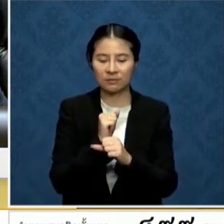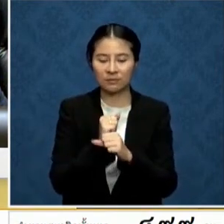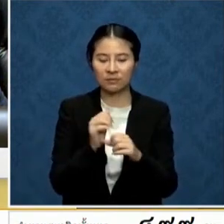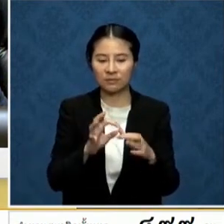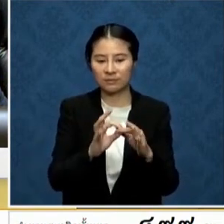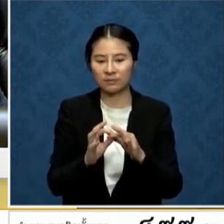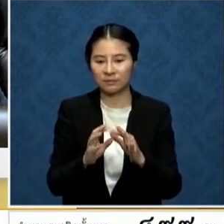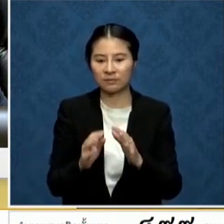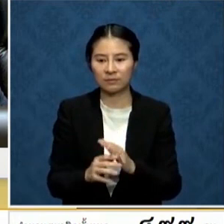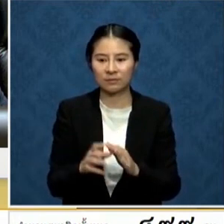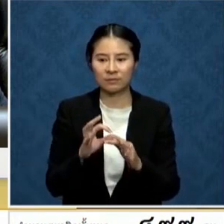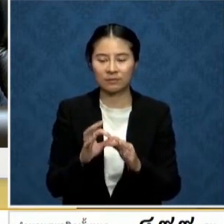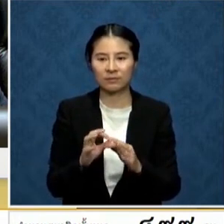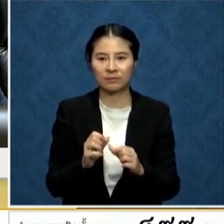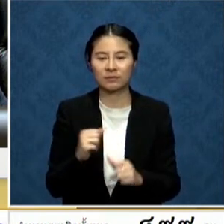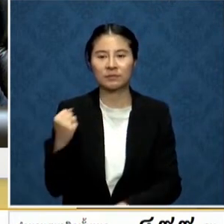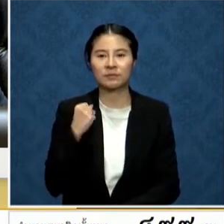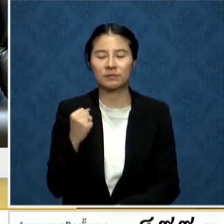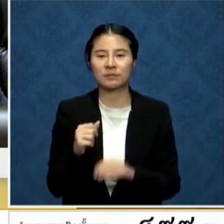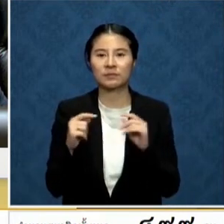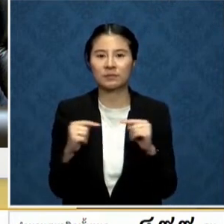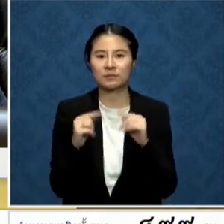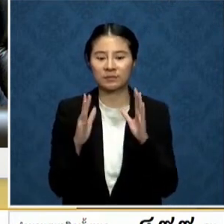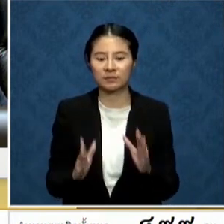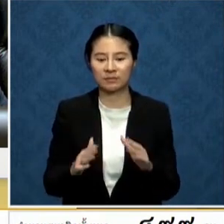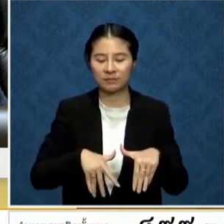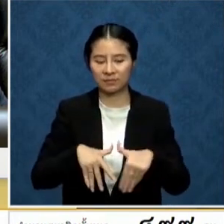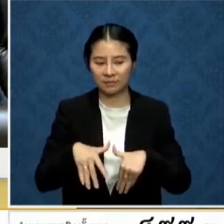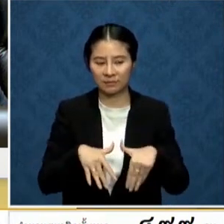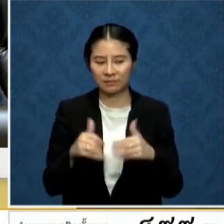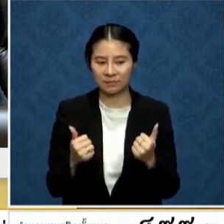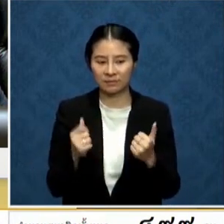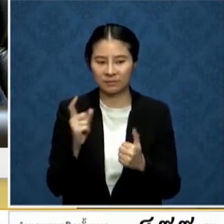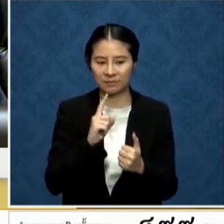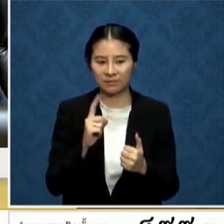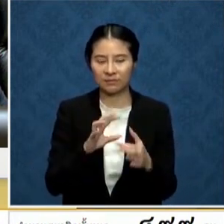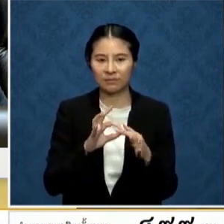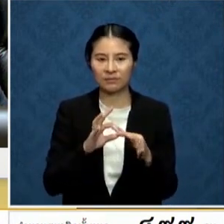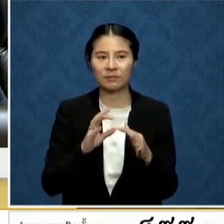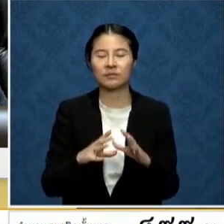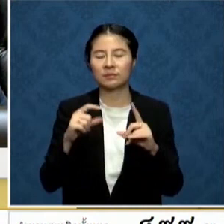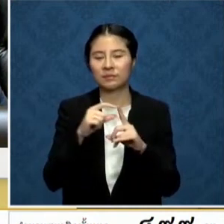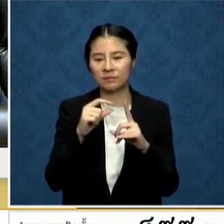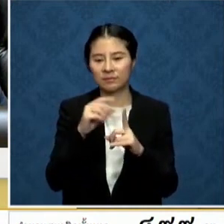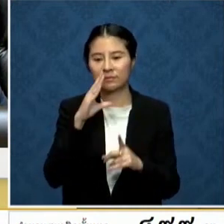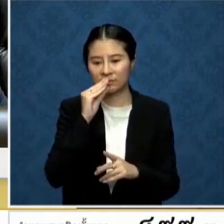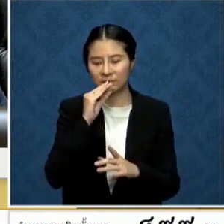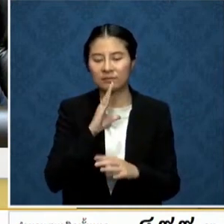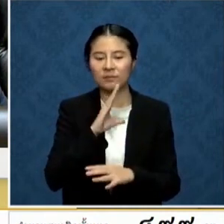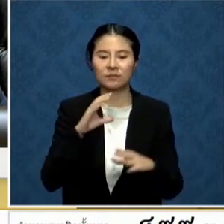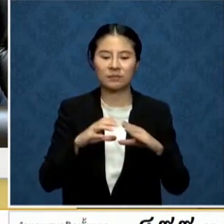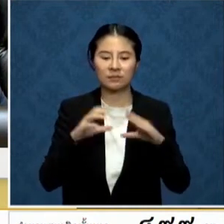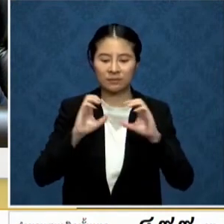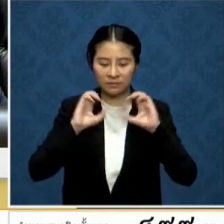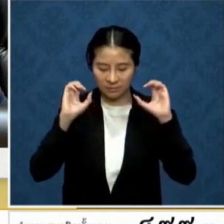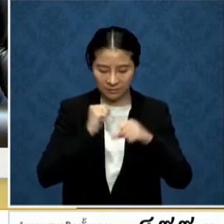เชื่อมต่อกับโลกโปร่งใสเชื่อมั่นจากประชาชนได้มากขึ้นดังนั้นเนี่ยผมก็อยากจะหยิบยืมคำพูดของเพื่อนๆฟากรัฐบาลที่บอกว่าอยาก